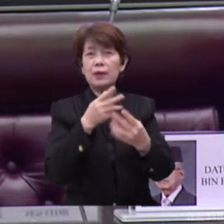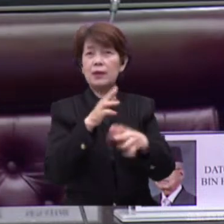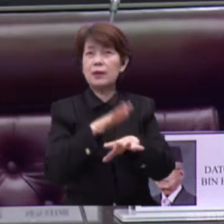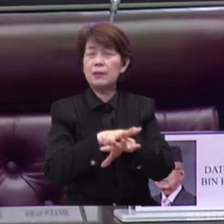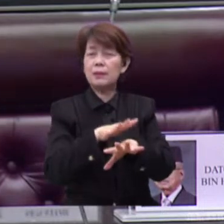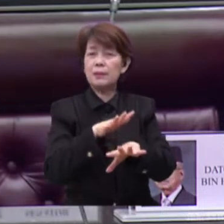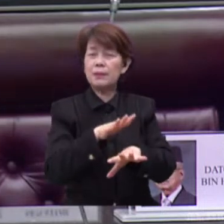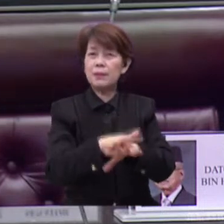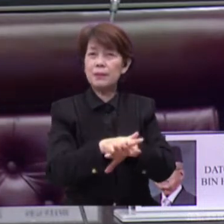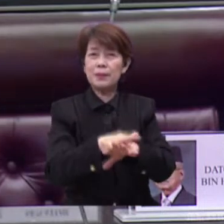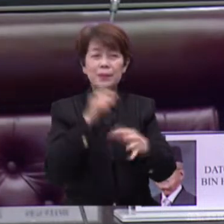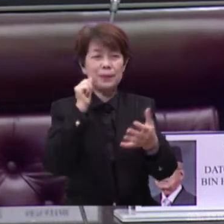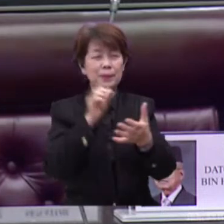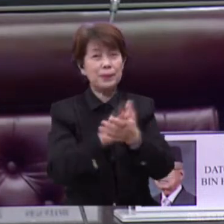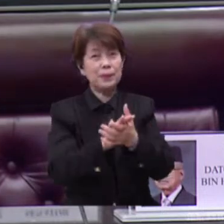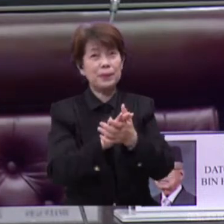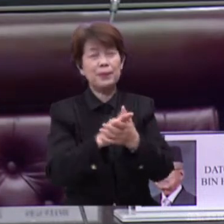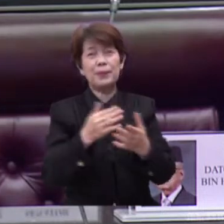penduduk